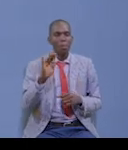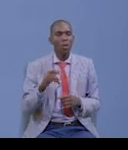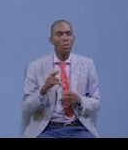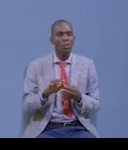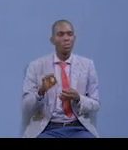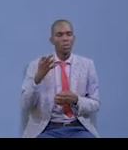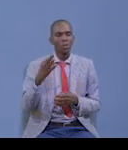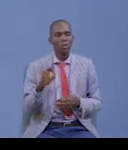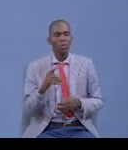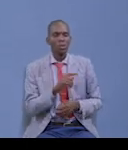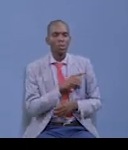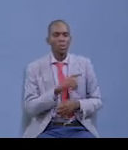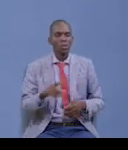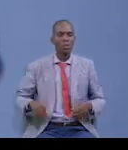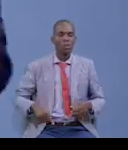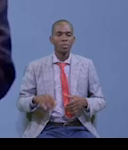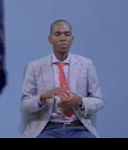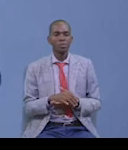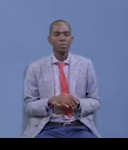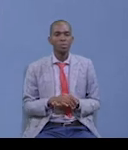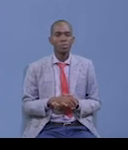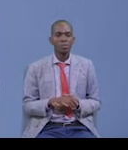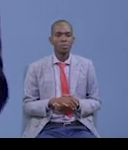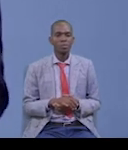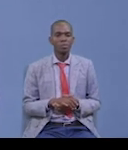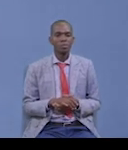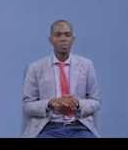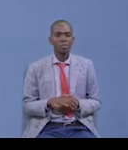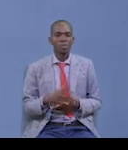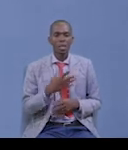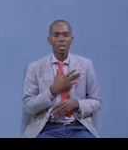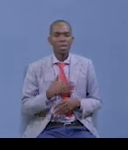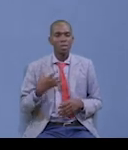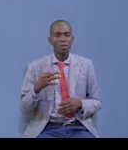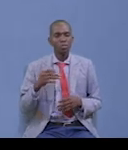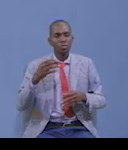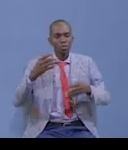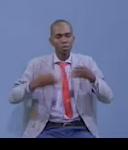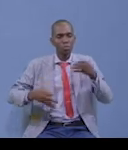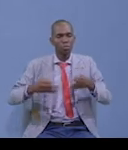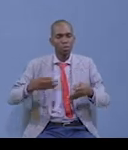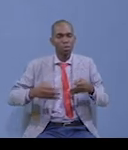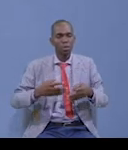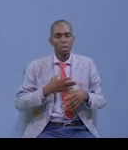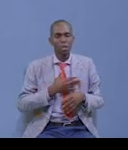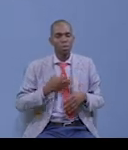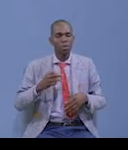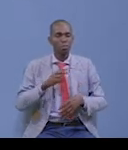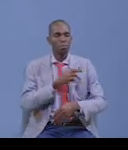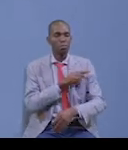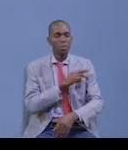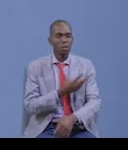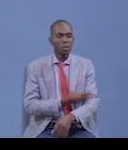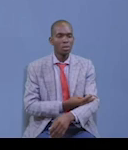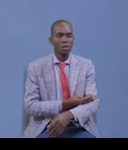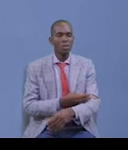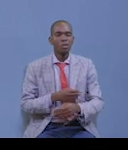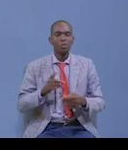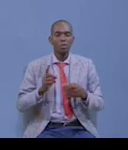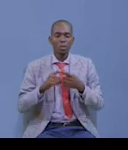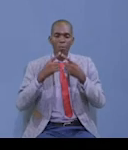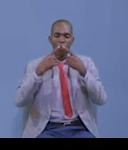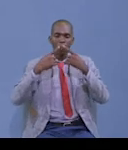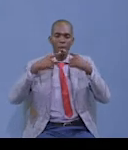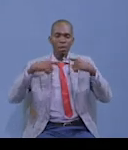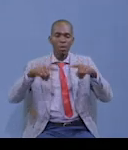నిజముగా దేవుని ఆత్మ శక్తి చేతనే నింపబడి ఉంటే, and of judgment, తీర్పు గాని, and of might, బలము గాని, to